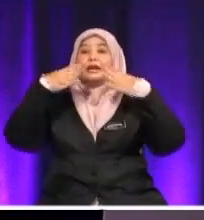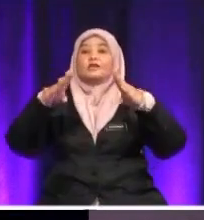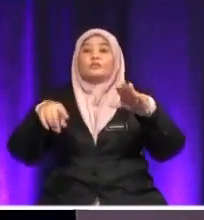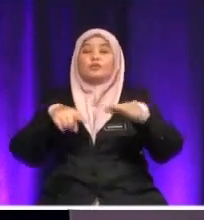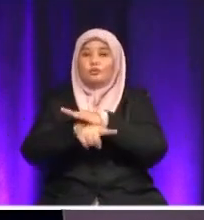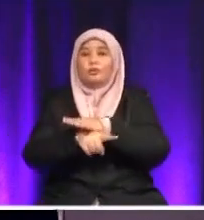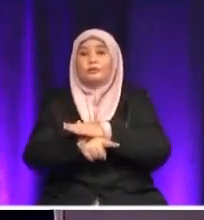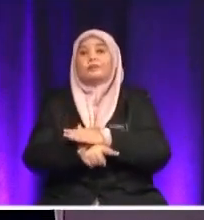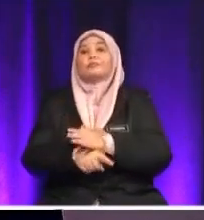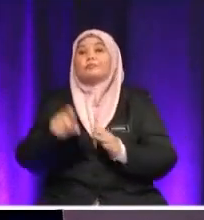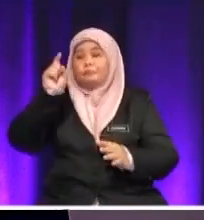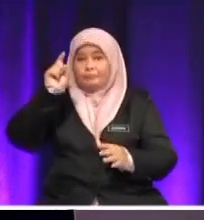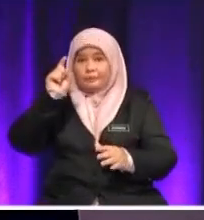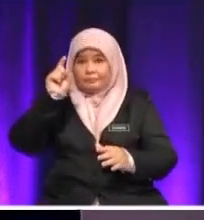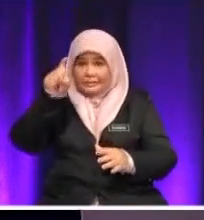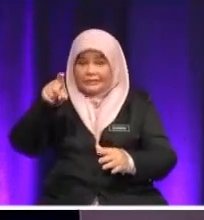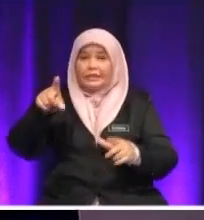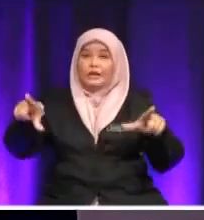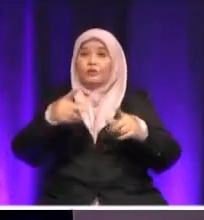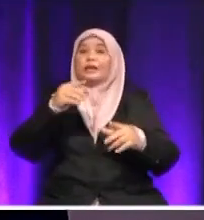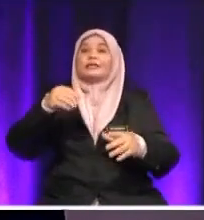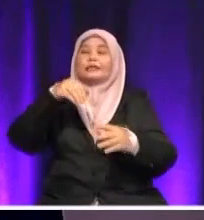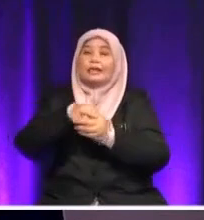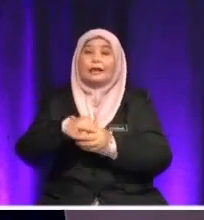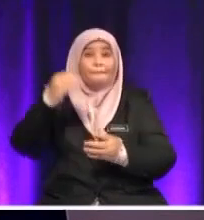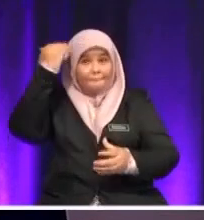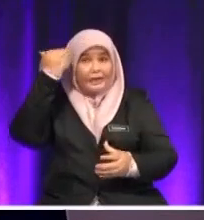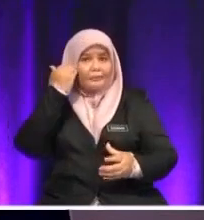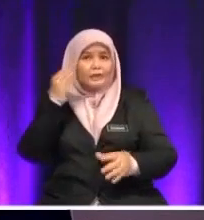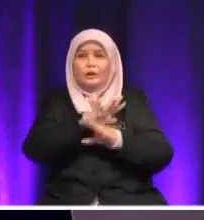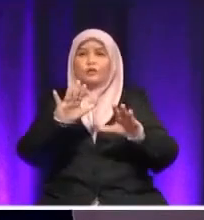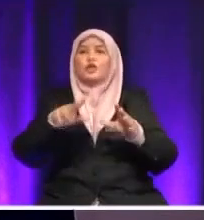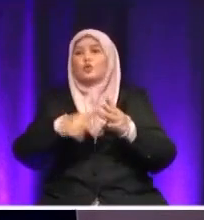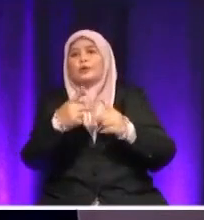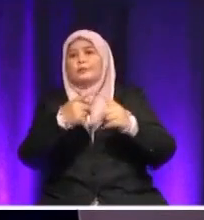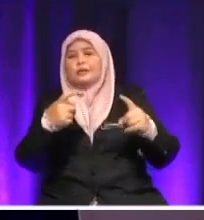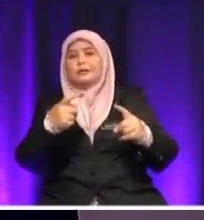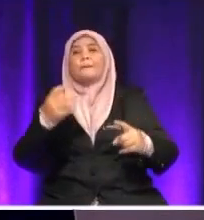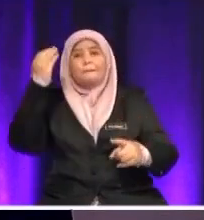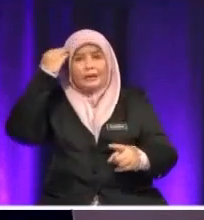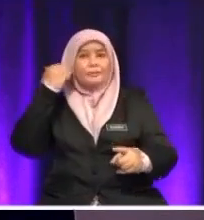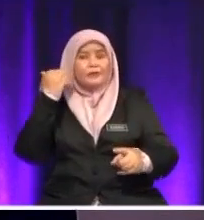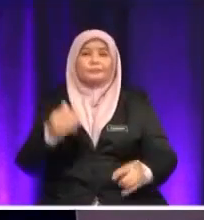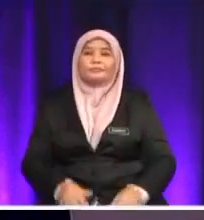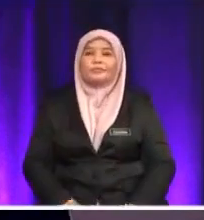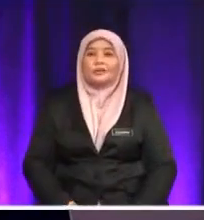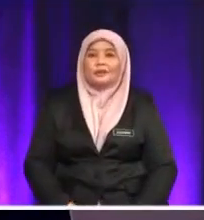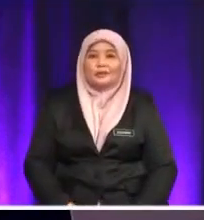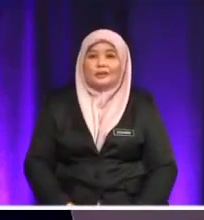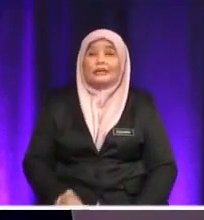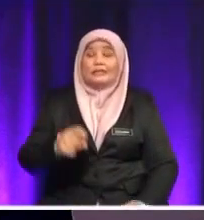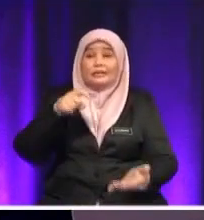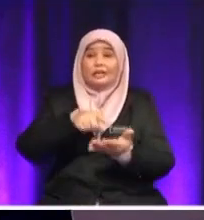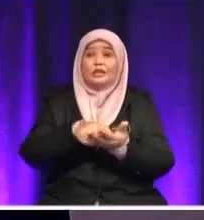perlu dilakukan dalam mahkamah. Tak boleh di luar mahkamah. Tak boleh buat sesuka hati. Dan ia ialah salah satu